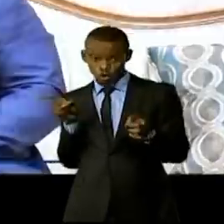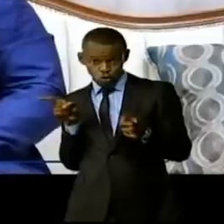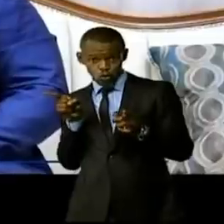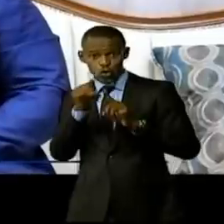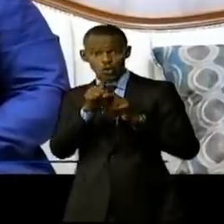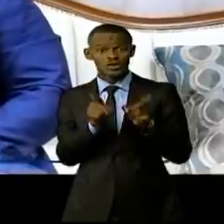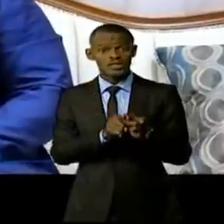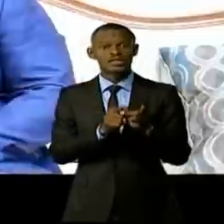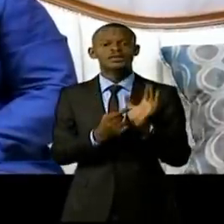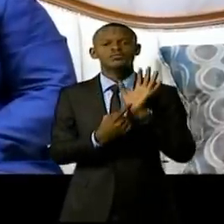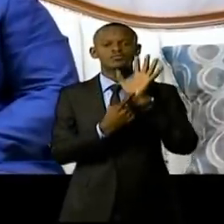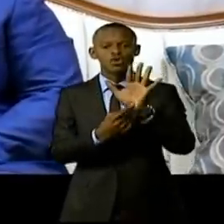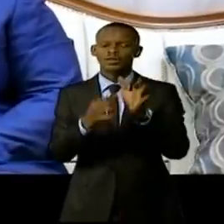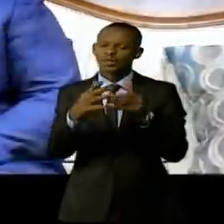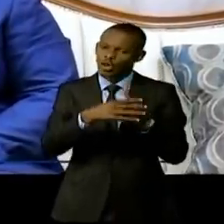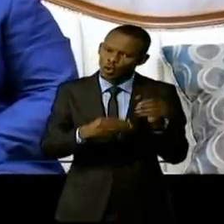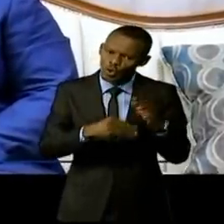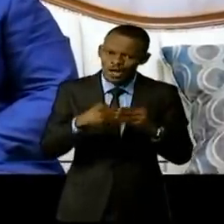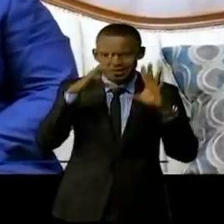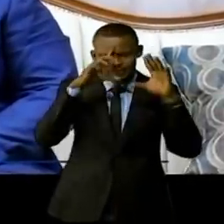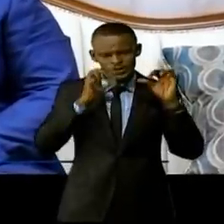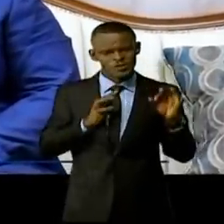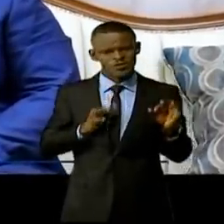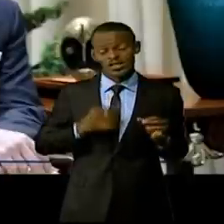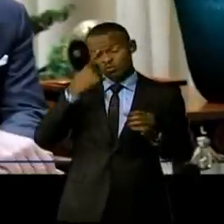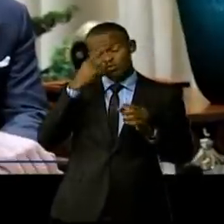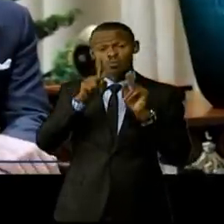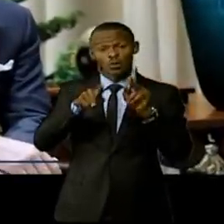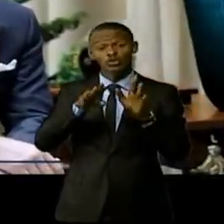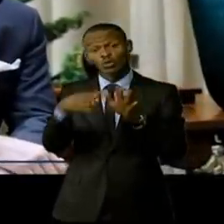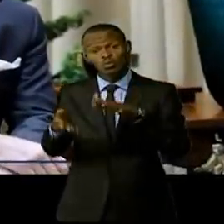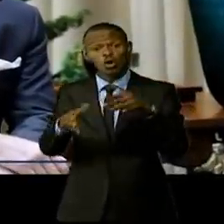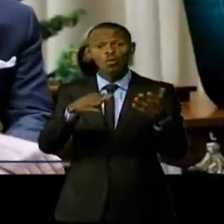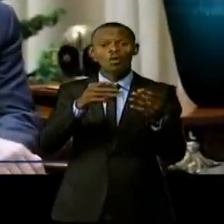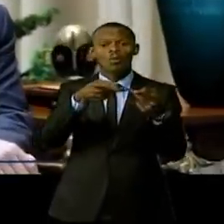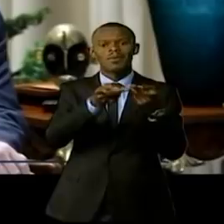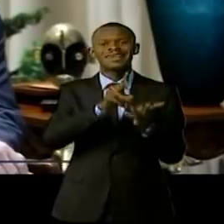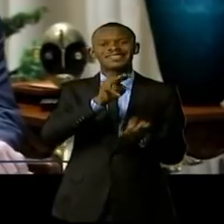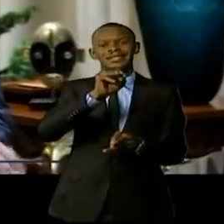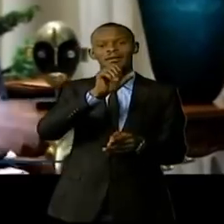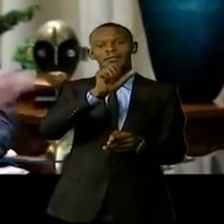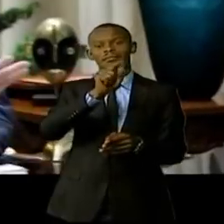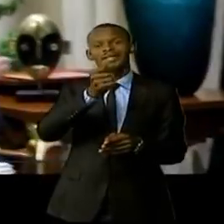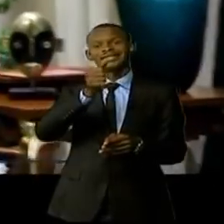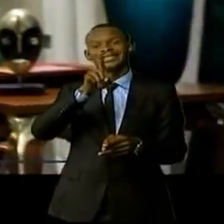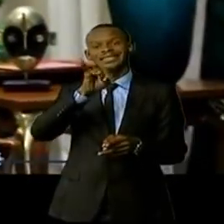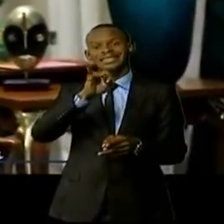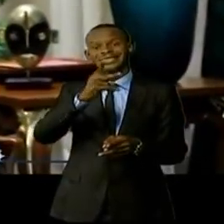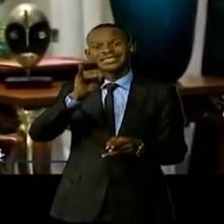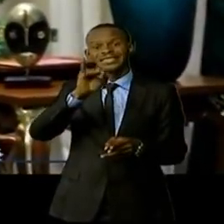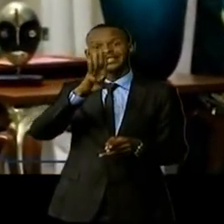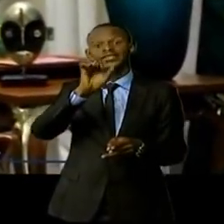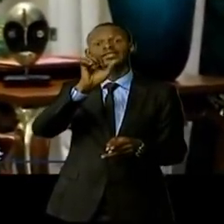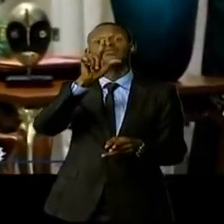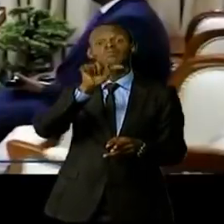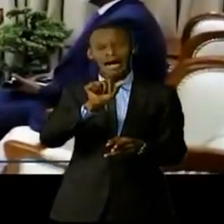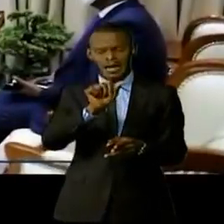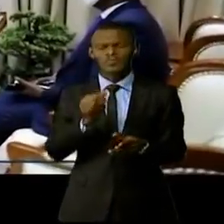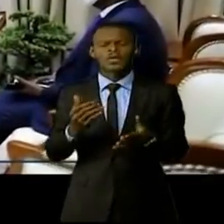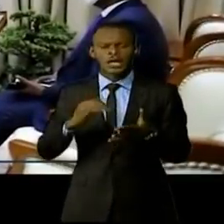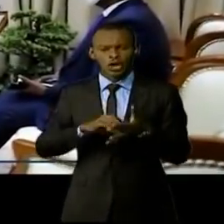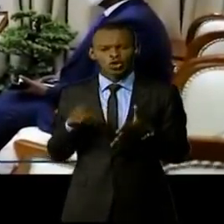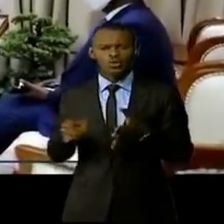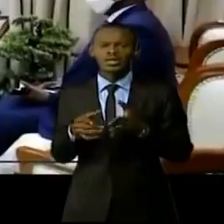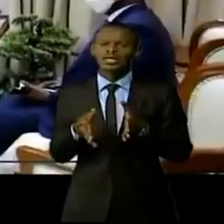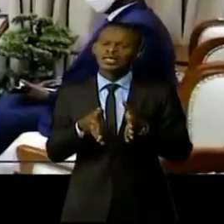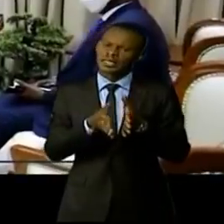au drame de Matadi Kibala. Il a par ailleurs fait le plaidoyer pour la réhabilitation de l'avenue Bolingué à